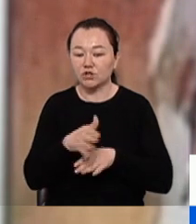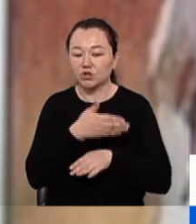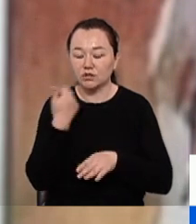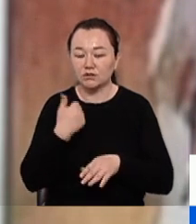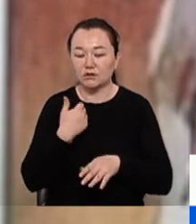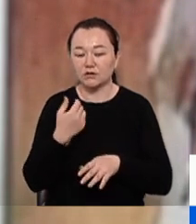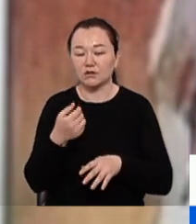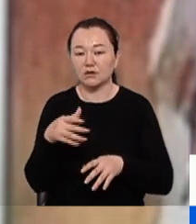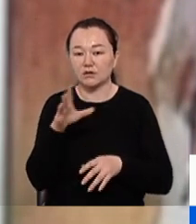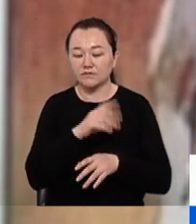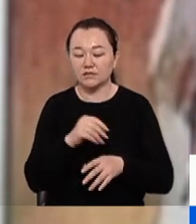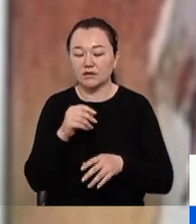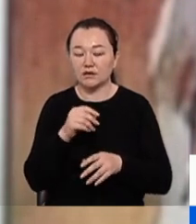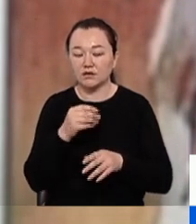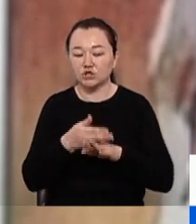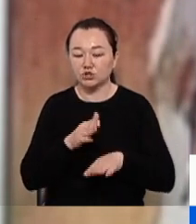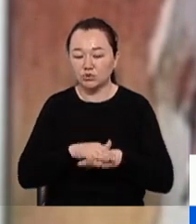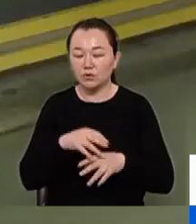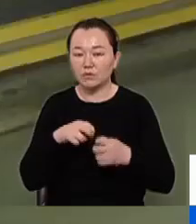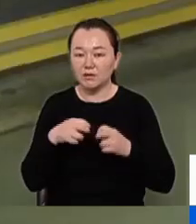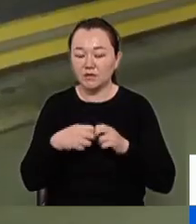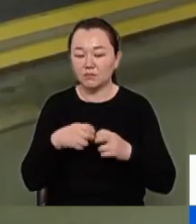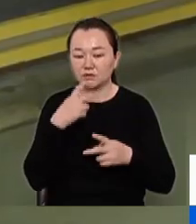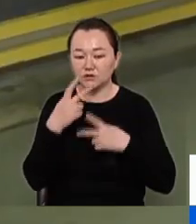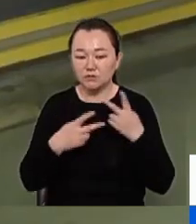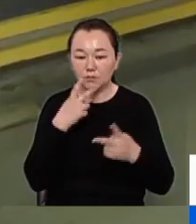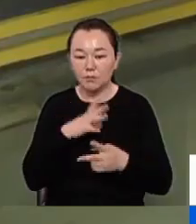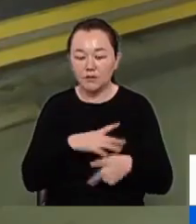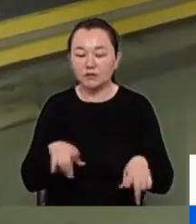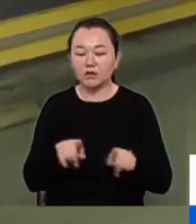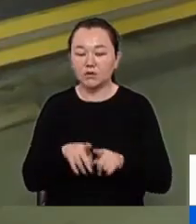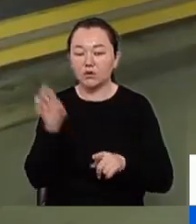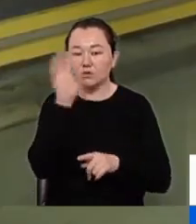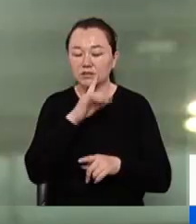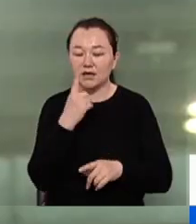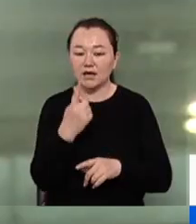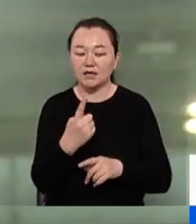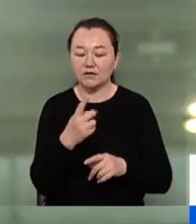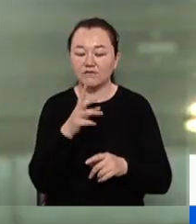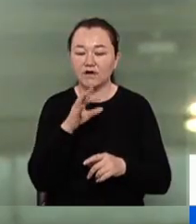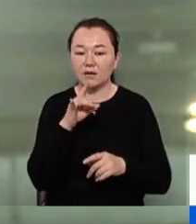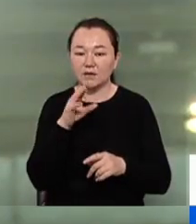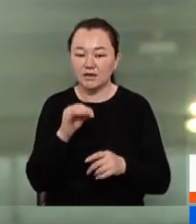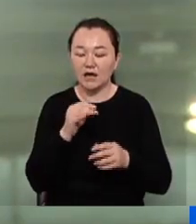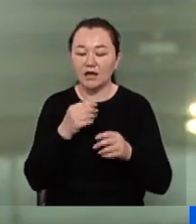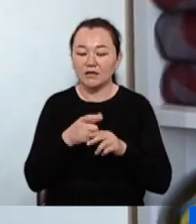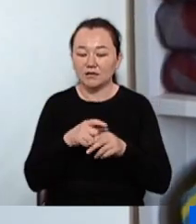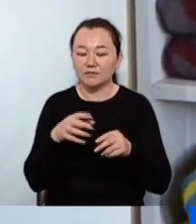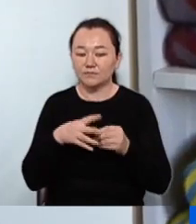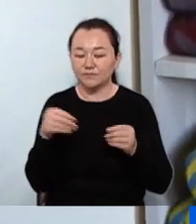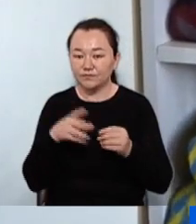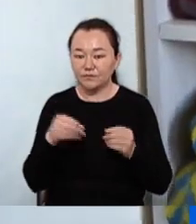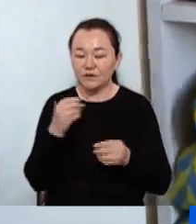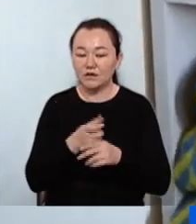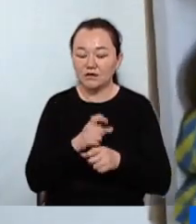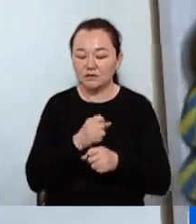бәр ауыртпалығын, салдарын көрдік. Осылайша еліміздегі жалғыз жүн фабрикасы қолдауға зәру, баламасы